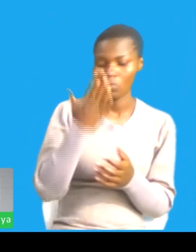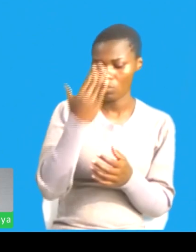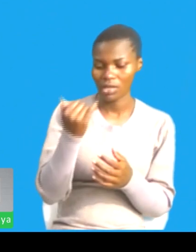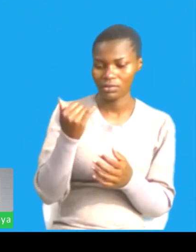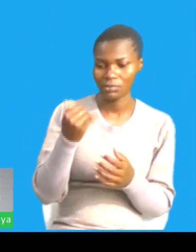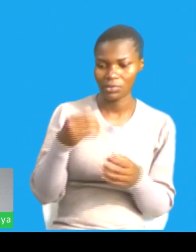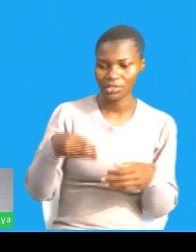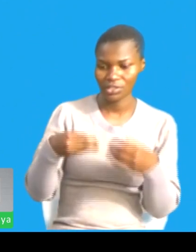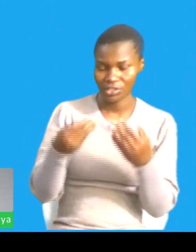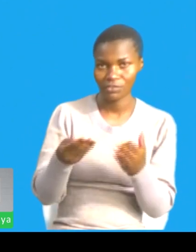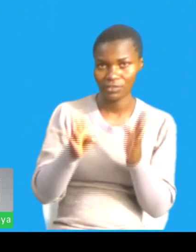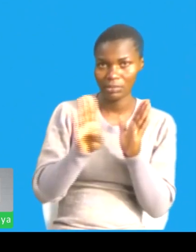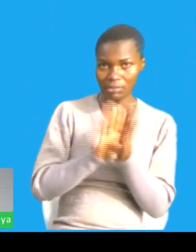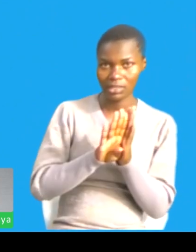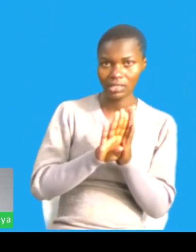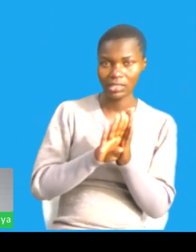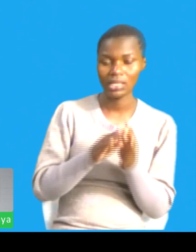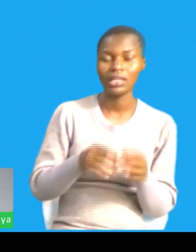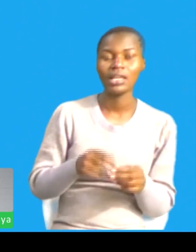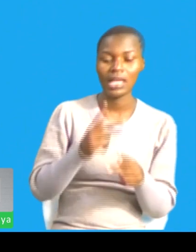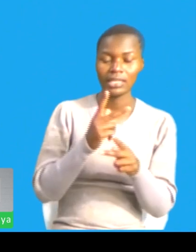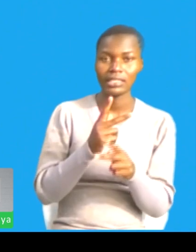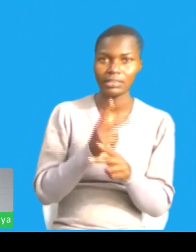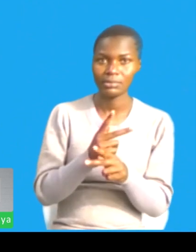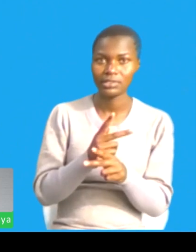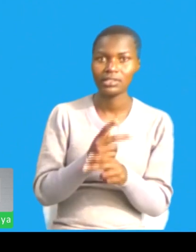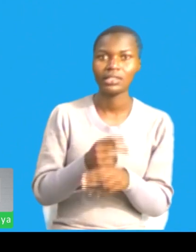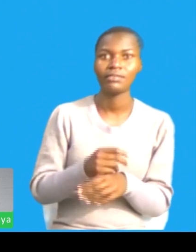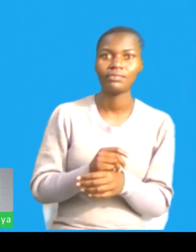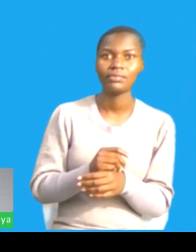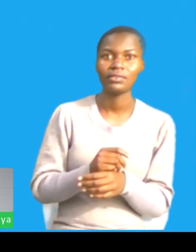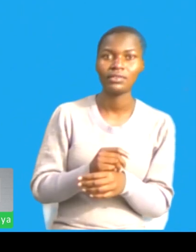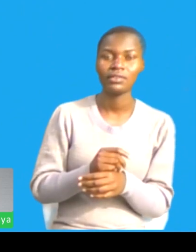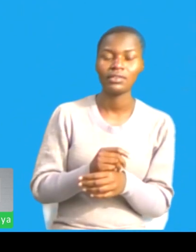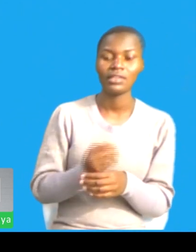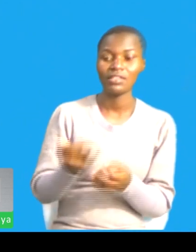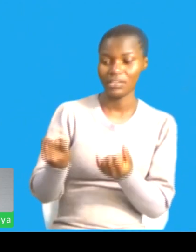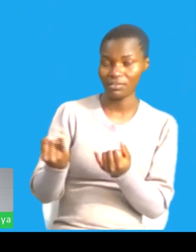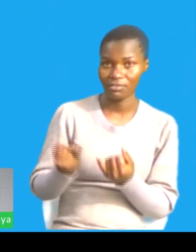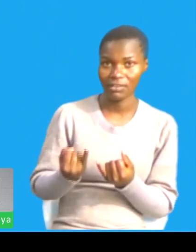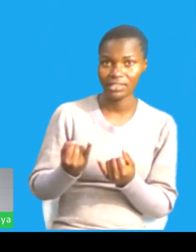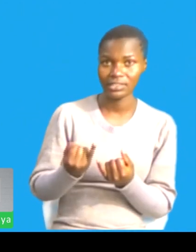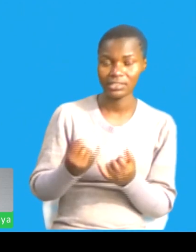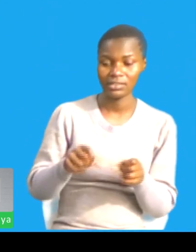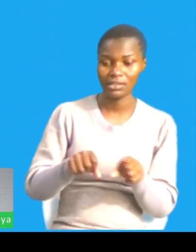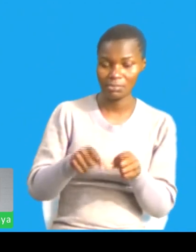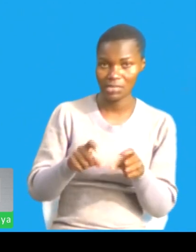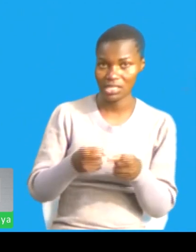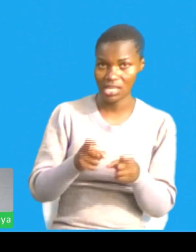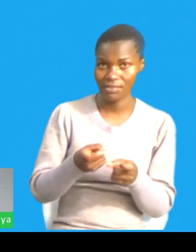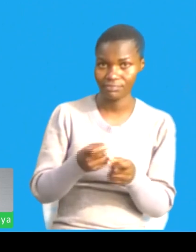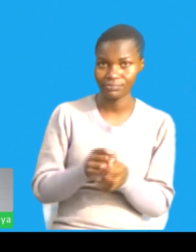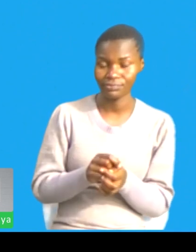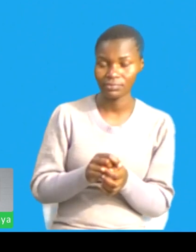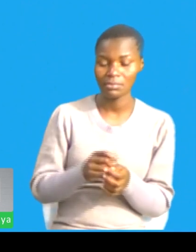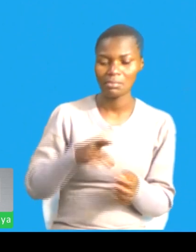that petition and table in parliament? Yes. And make sure they invite media ndio ionekane imekuwa tabled, and then we give it time and see how it goes. So